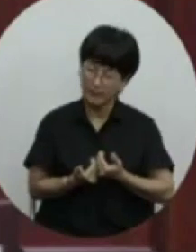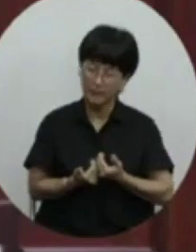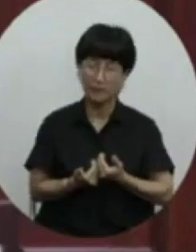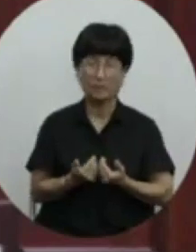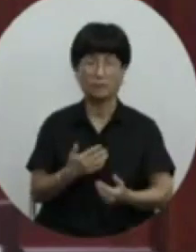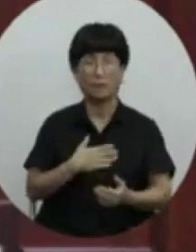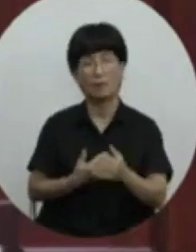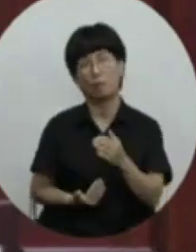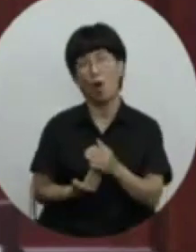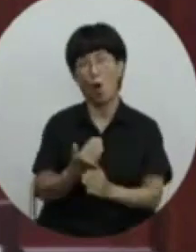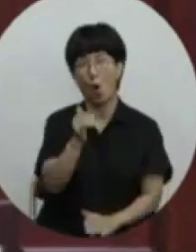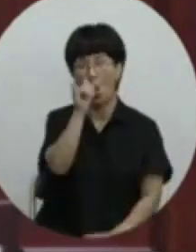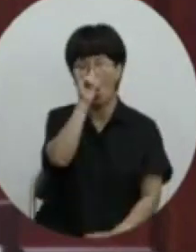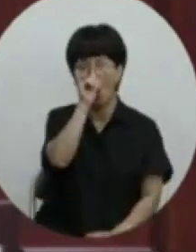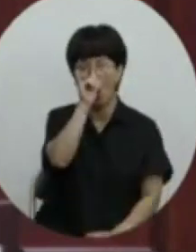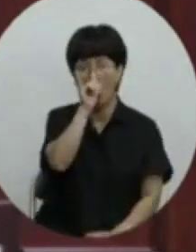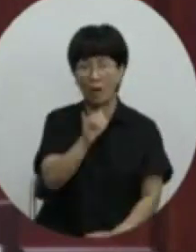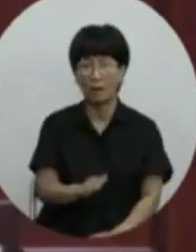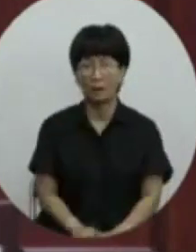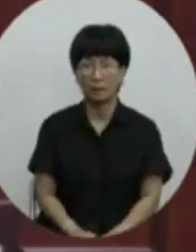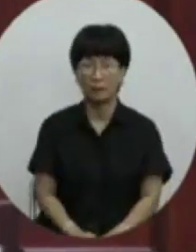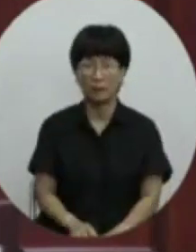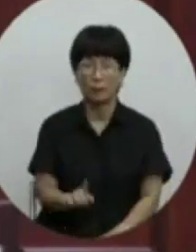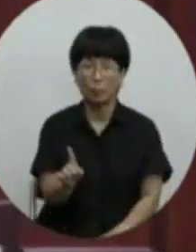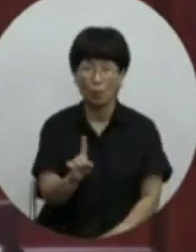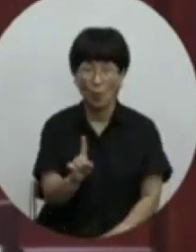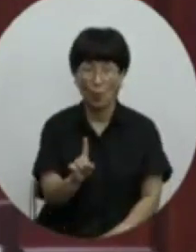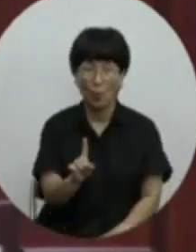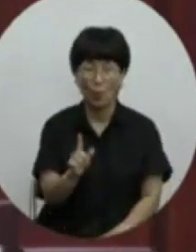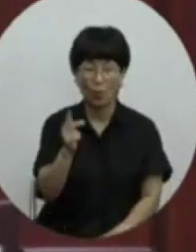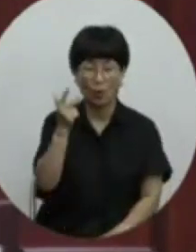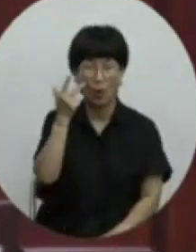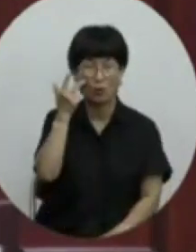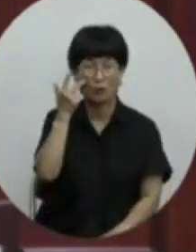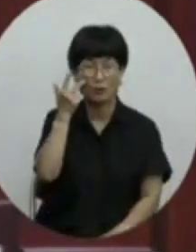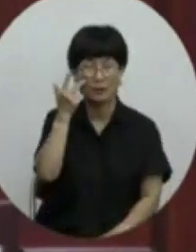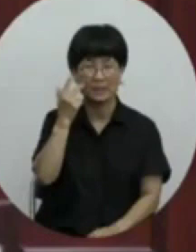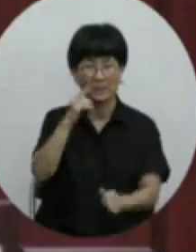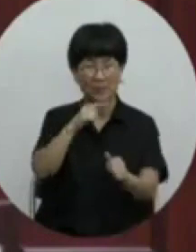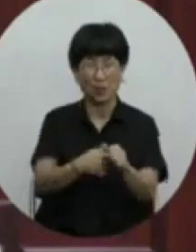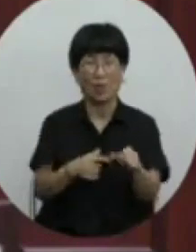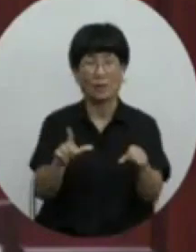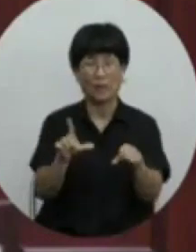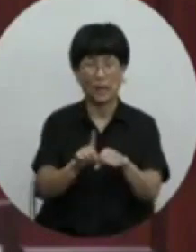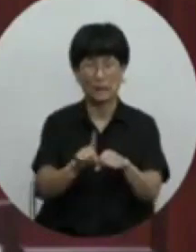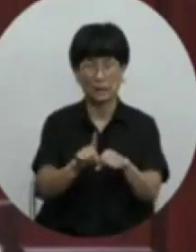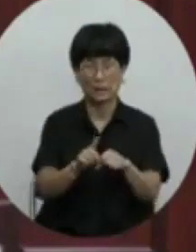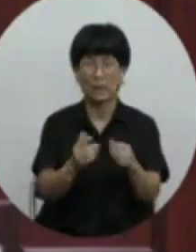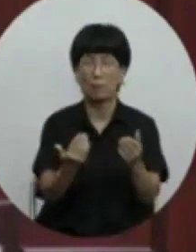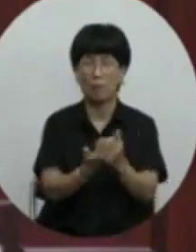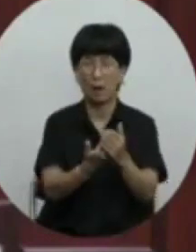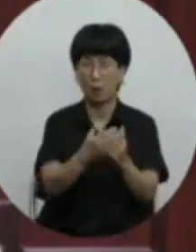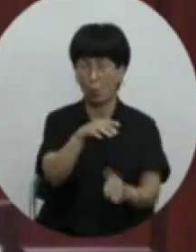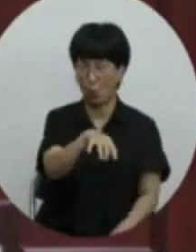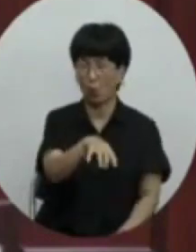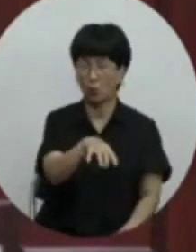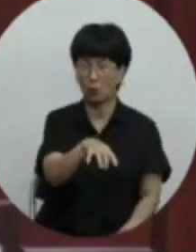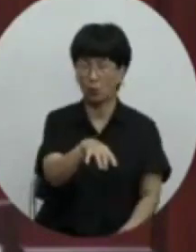제게 생겼습니다. 바로 여주 천연가스 발전소와 관련한 일들입니다.